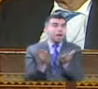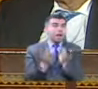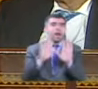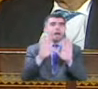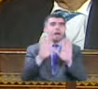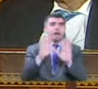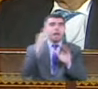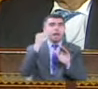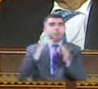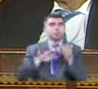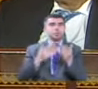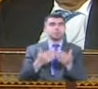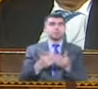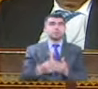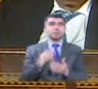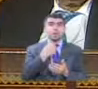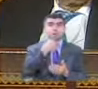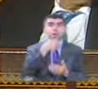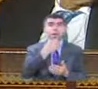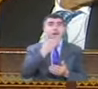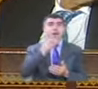الأواخر، وأحمد الله